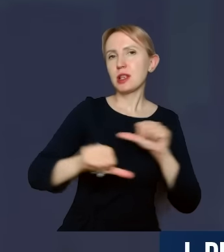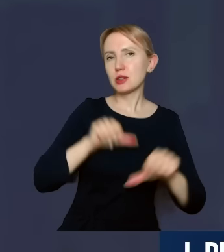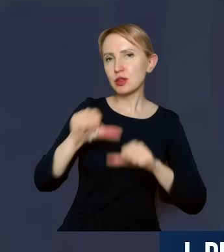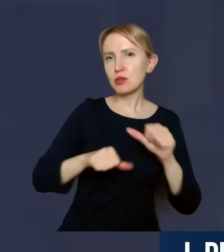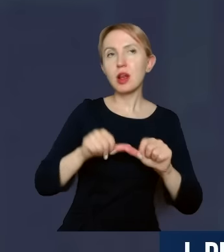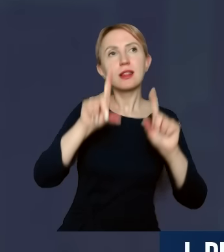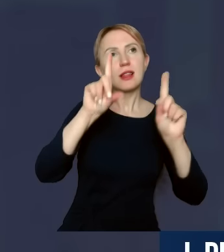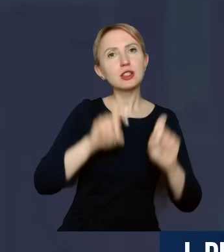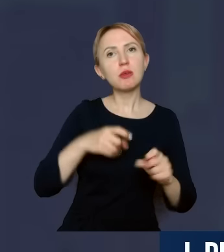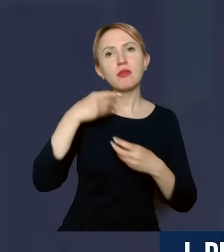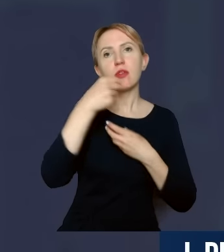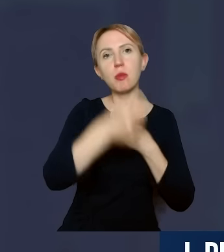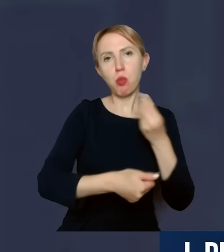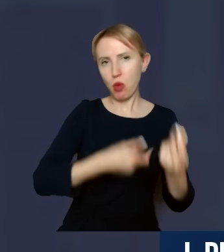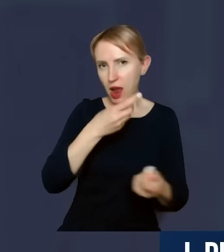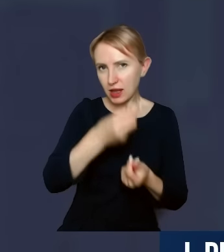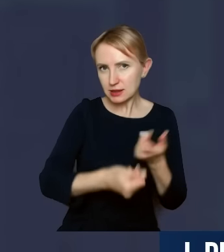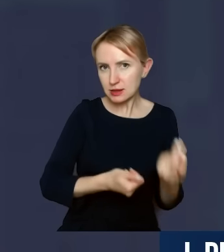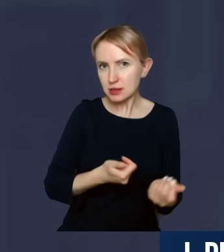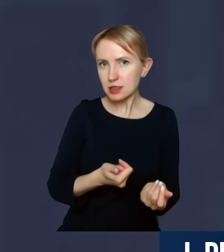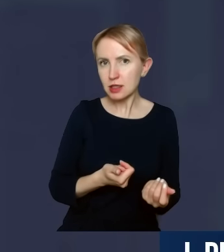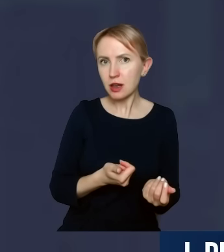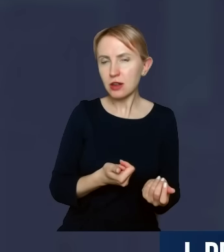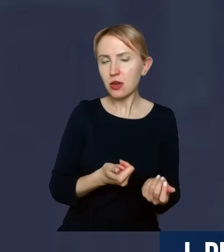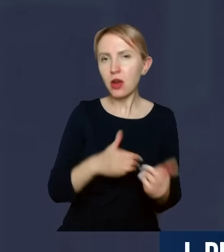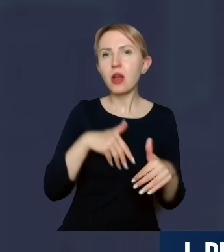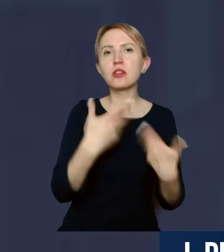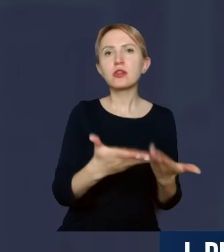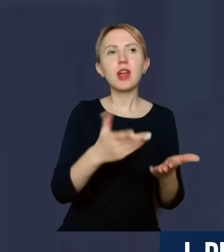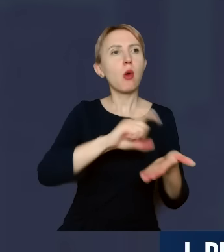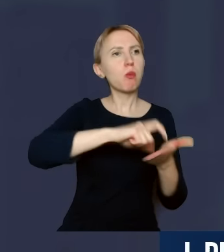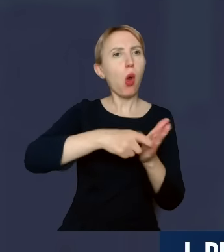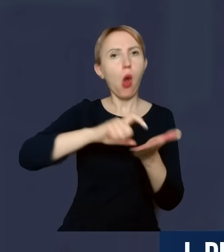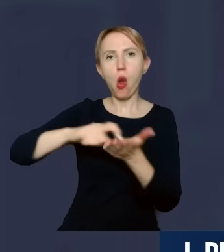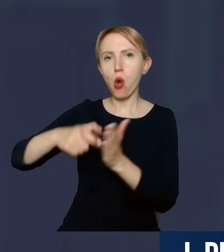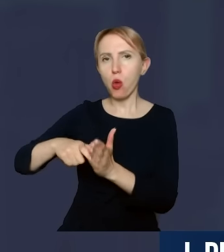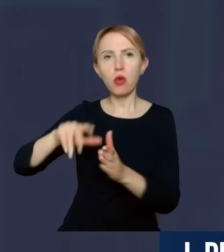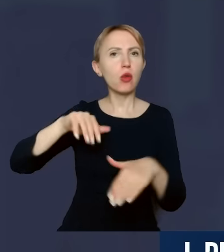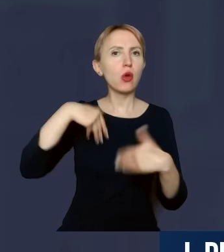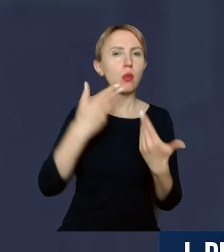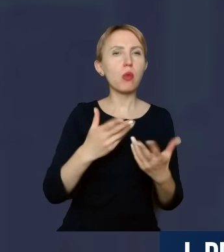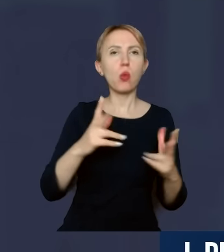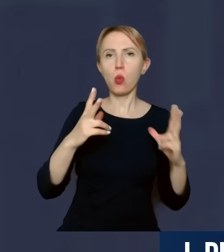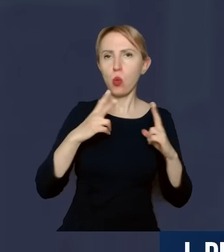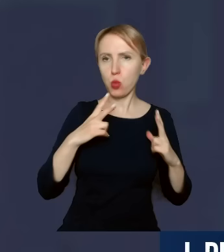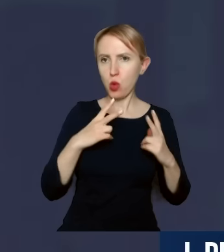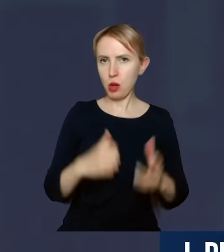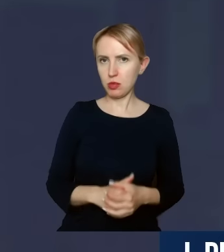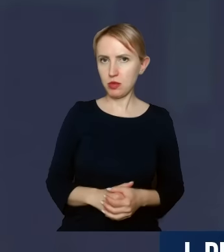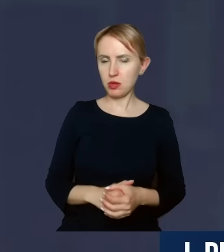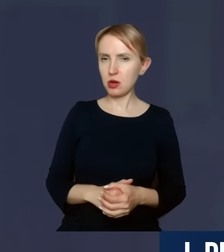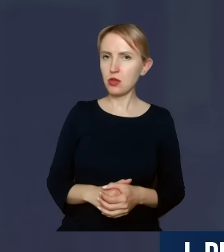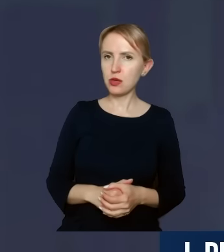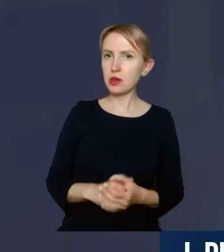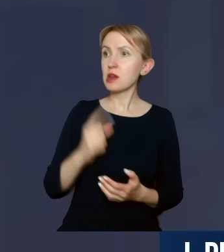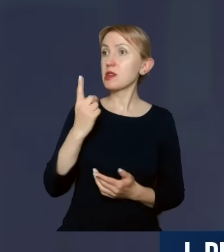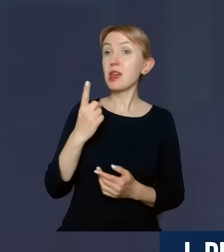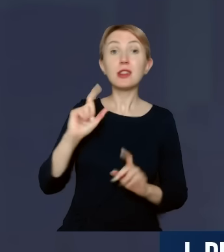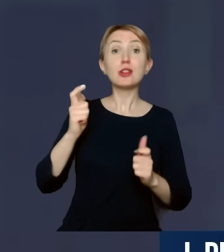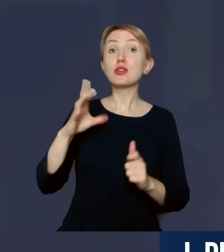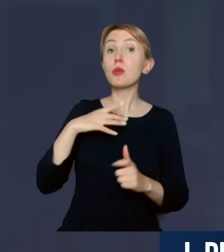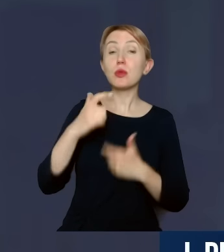im wypłacać wynagrodzenia, przydzielił im pokoje, udzielał im urlopów. Jedyne co zrobił,